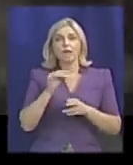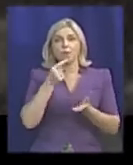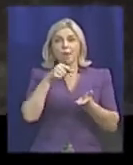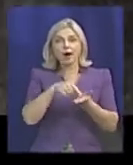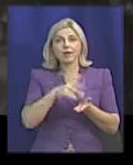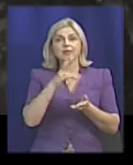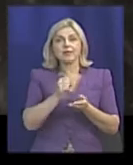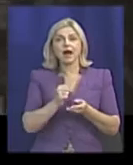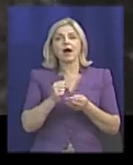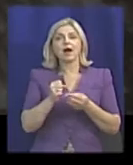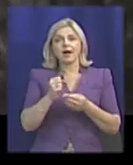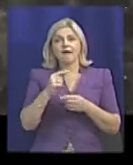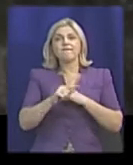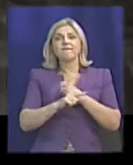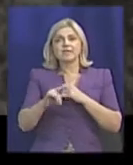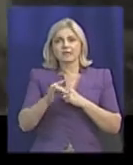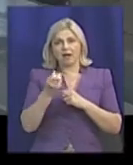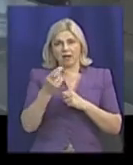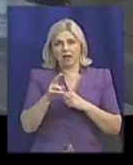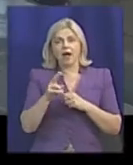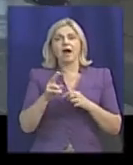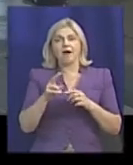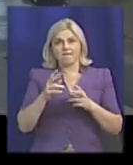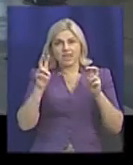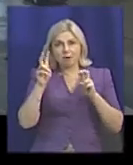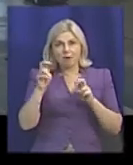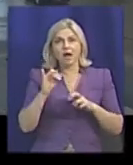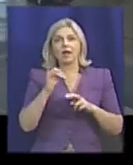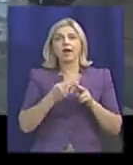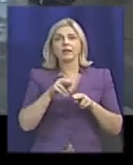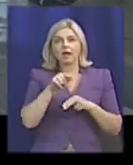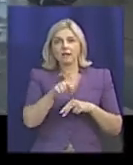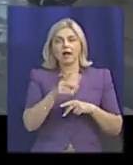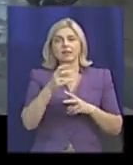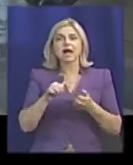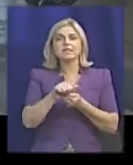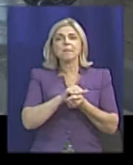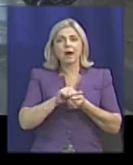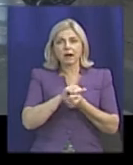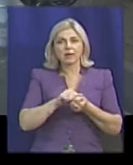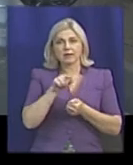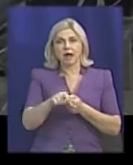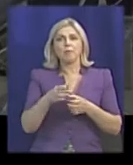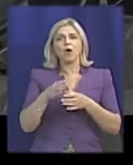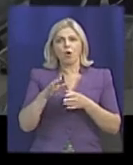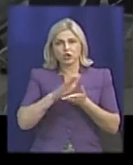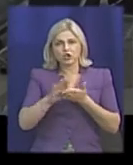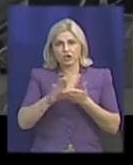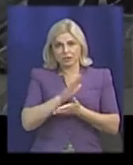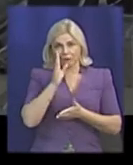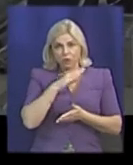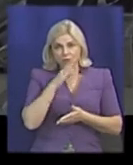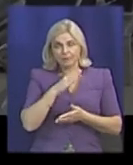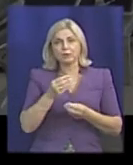де встановлені скрипки фінської фірми. І відбирається пісок вже безпосередньо на сепараторі, і там йде віджим від води.